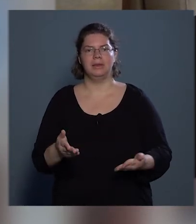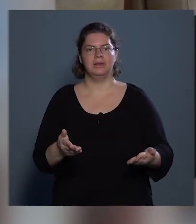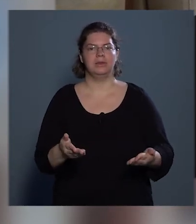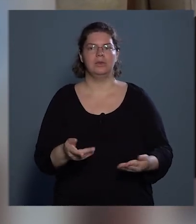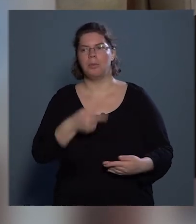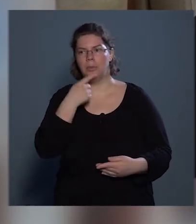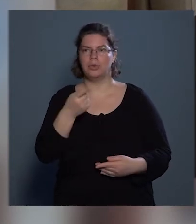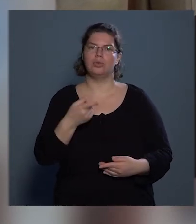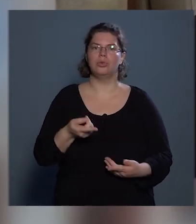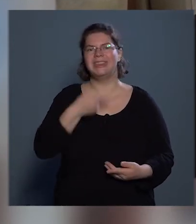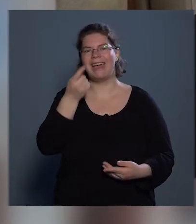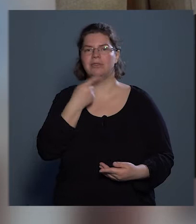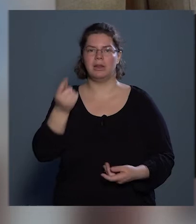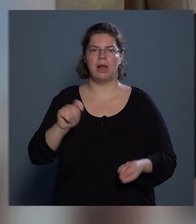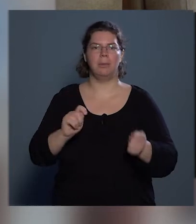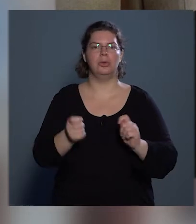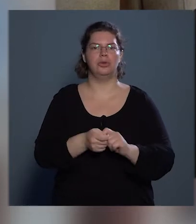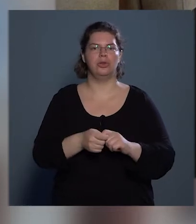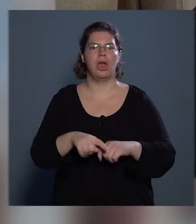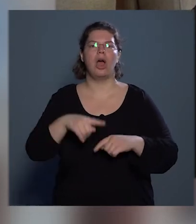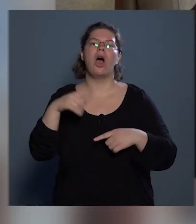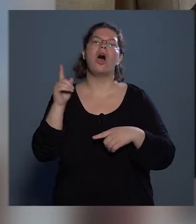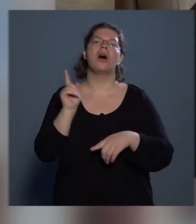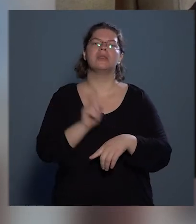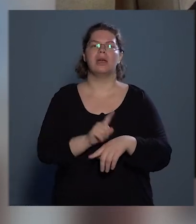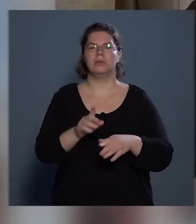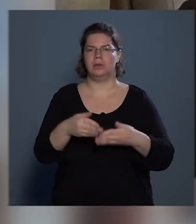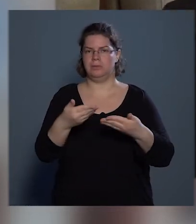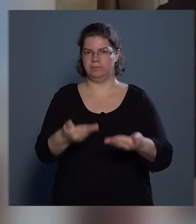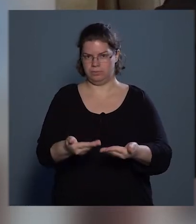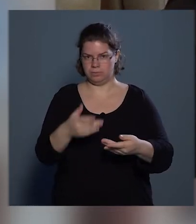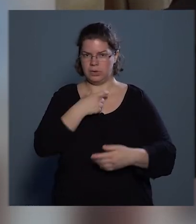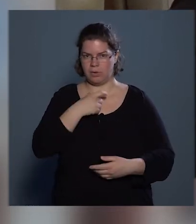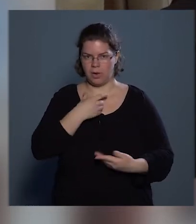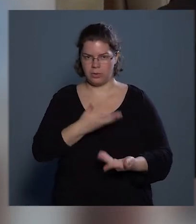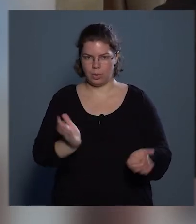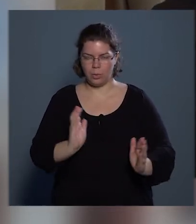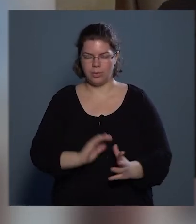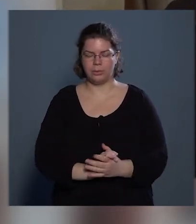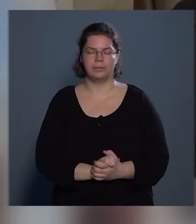mondjuk úgy nyelvtalinak módosított határozati javaslatot teszem fel szavazásra. Szavazzunk.